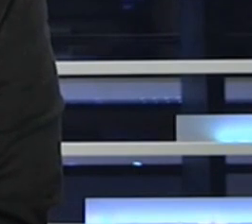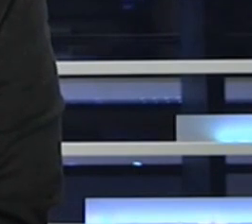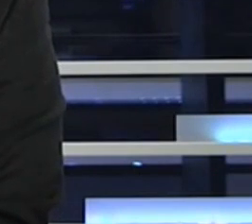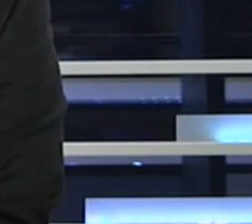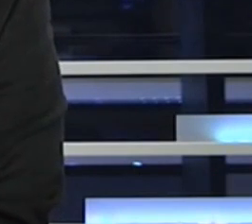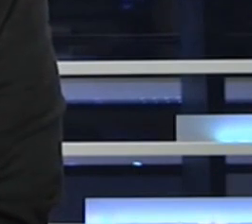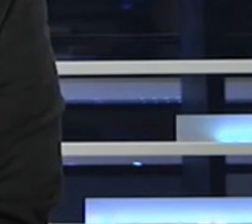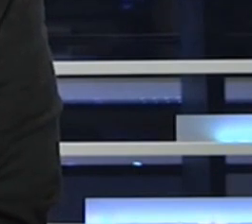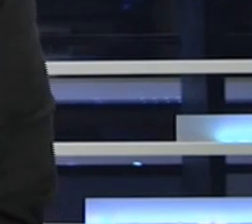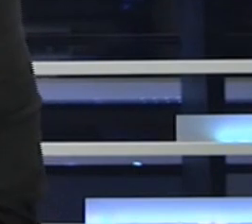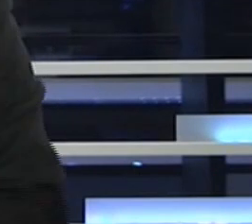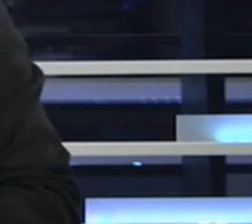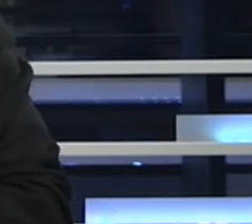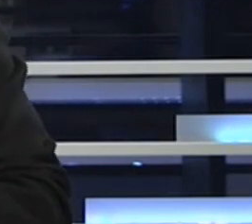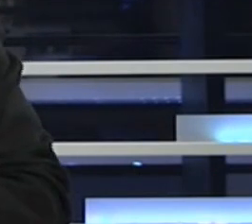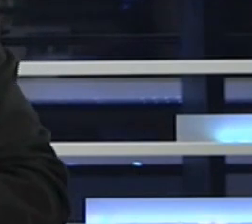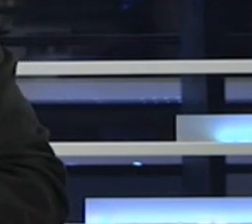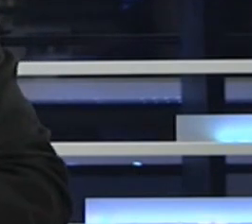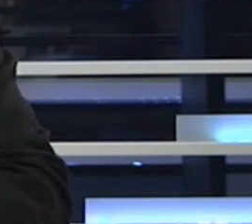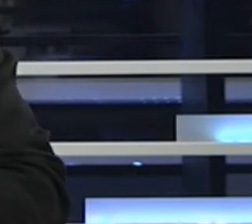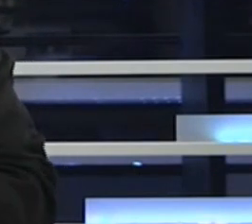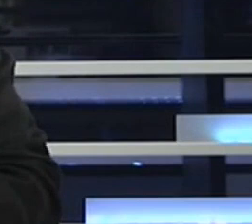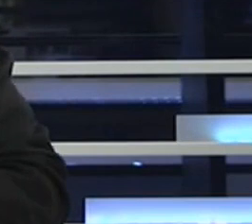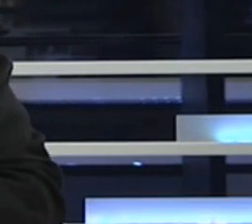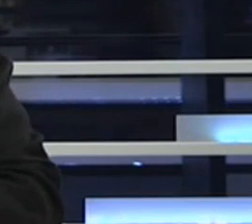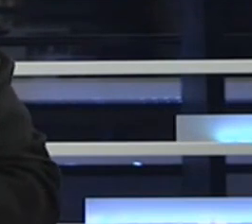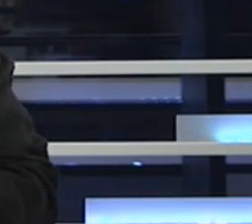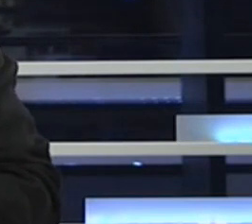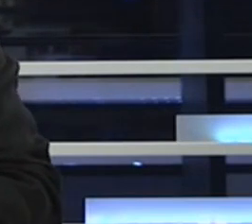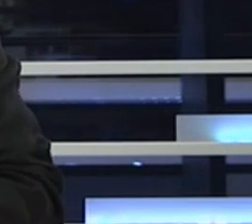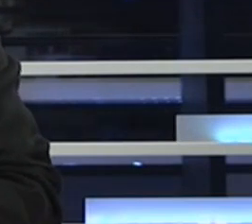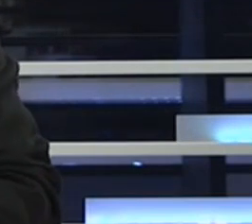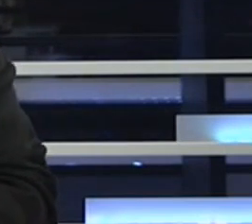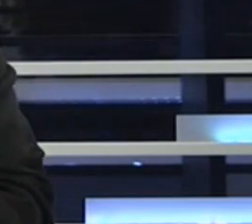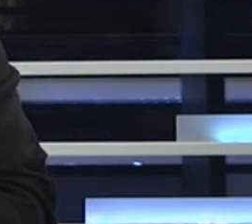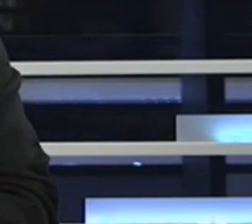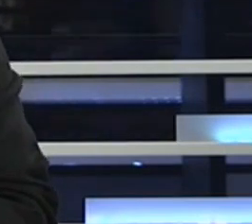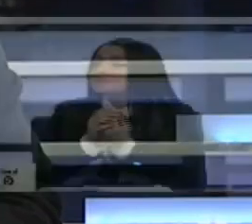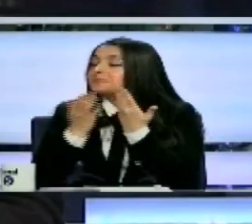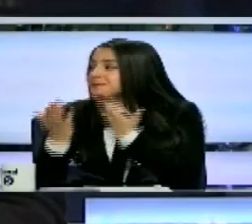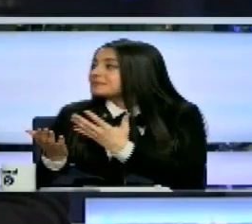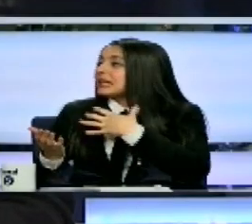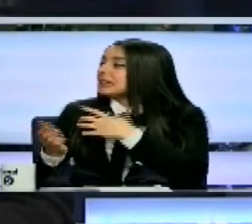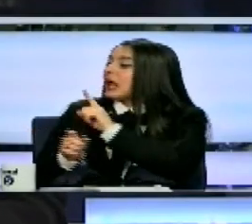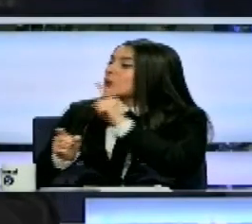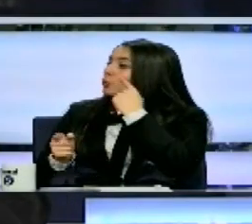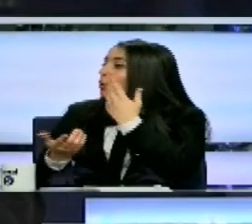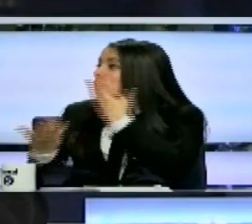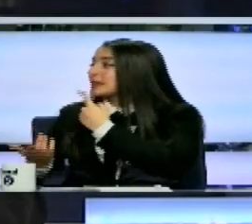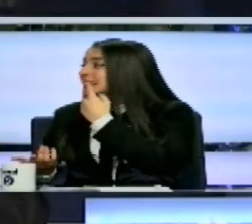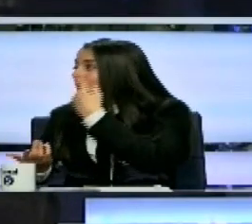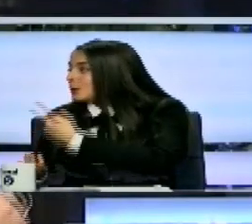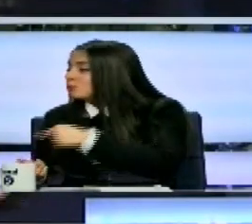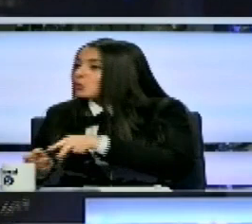burada. Sadece işitme engellilerin değil, tüm engelliler adına bir yola çıktı. Kendisine hayırlı uğurlu olsun diyorum